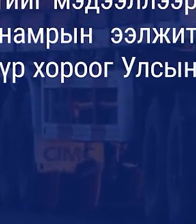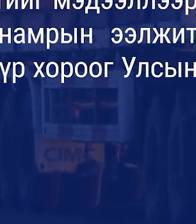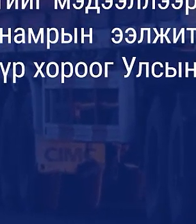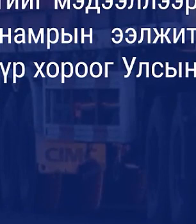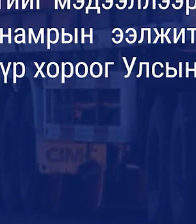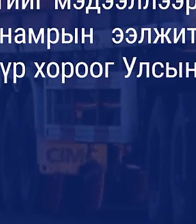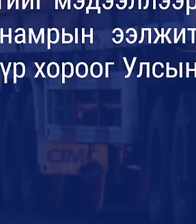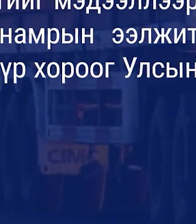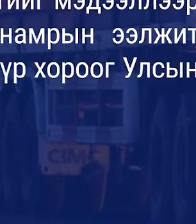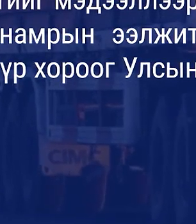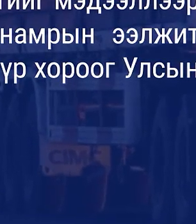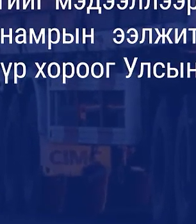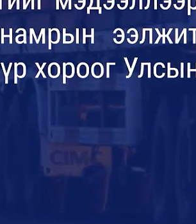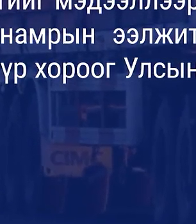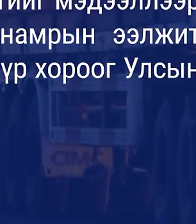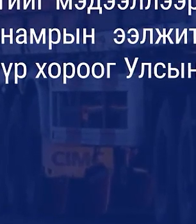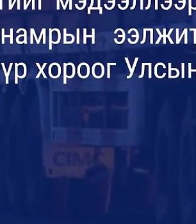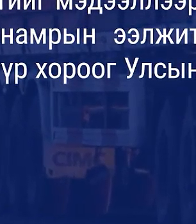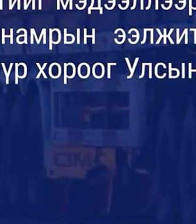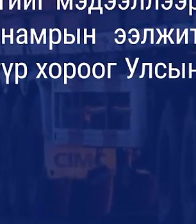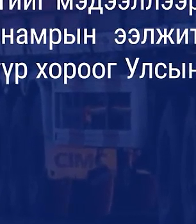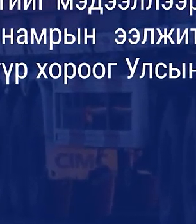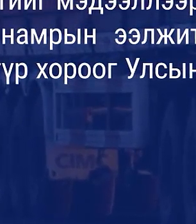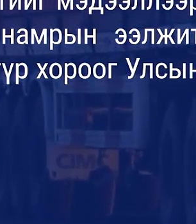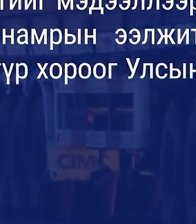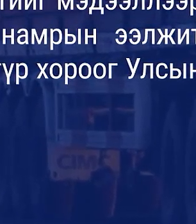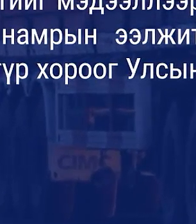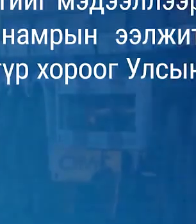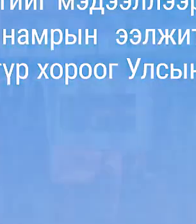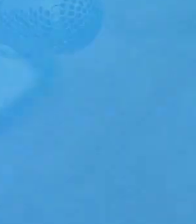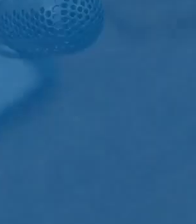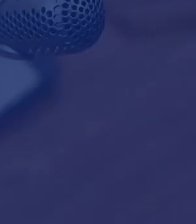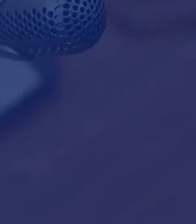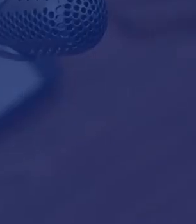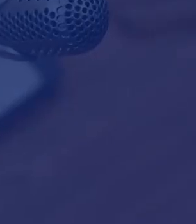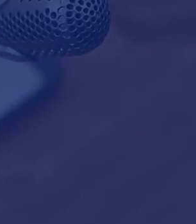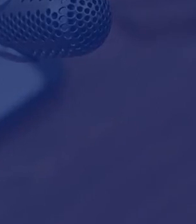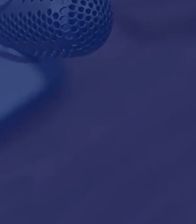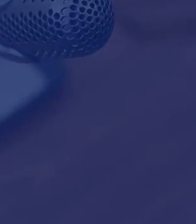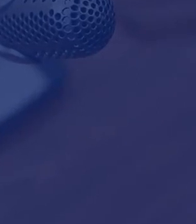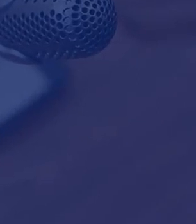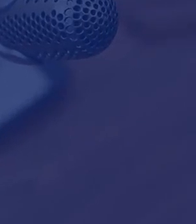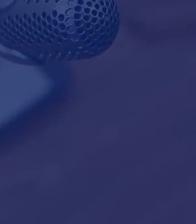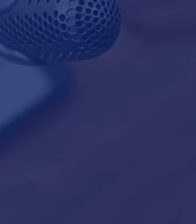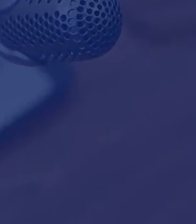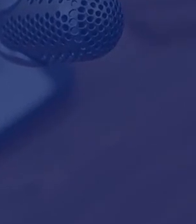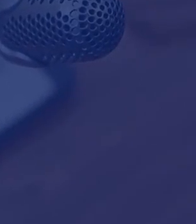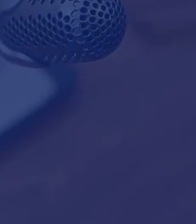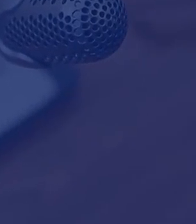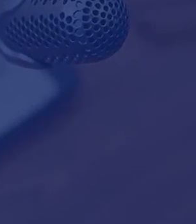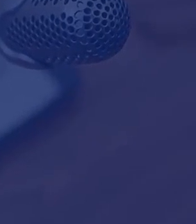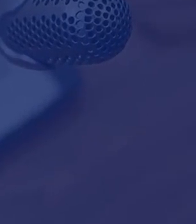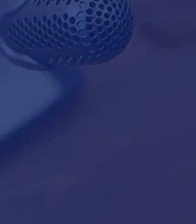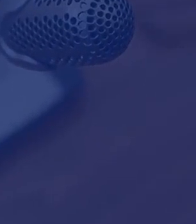төр хороог улсын хурлын 2023 оны 63 дугаар тогтоолоор байгуулсан. Тус хянан шалгах төр хороон нотлох баримтыг шинжилэн